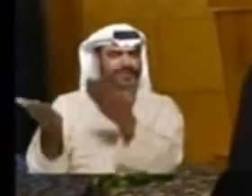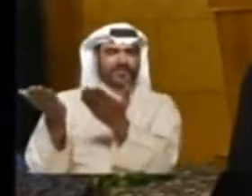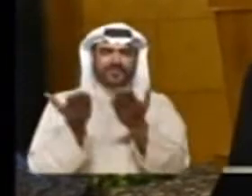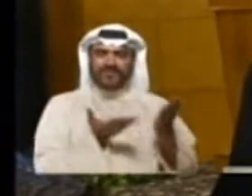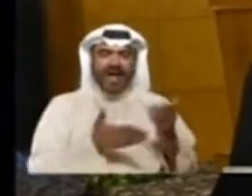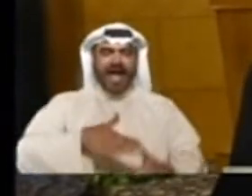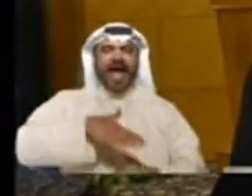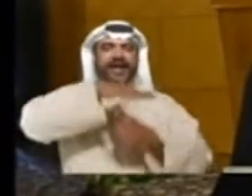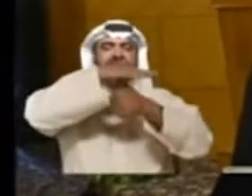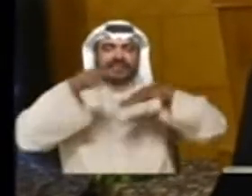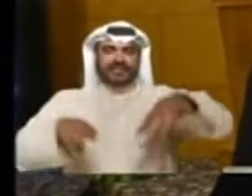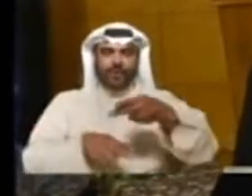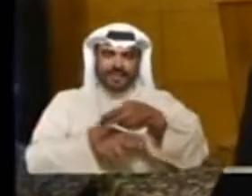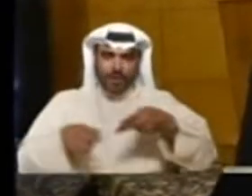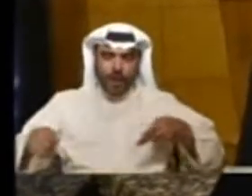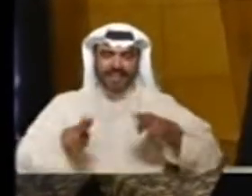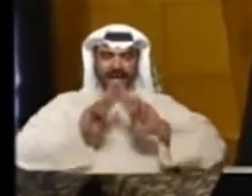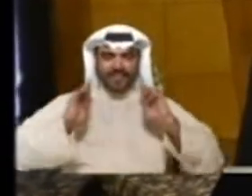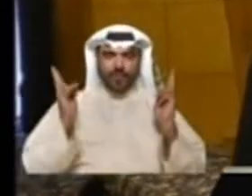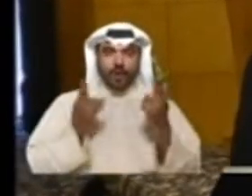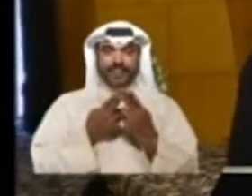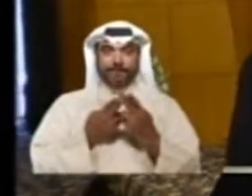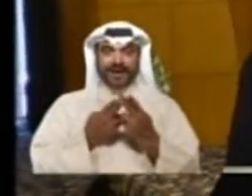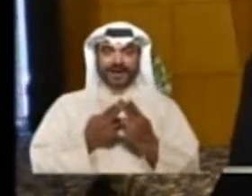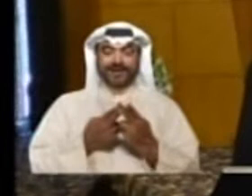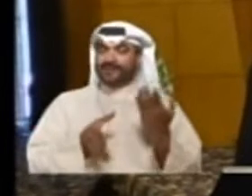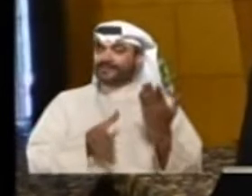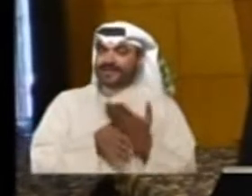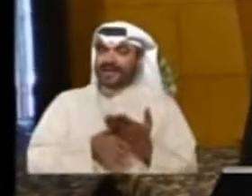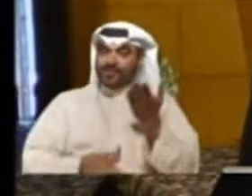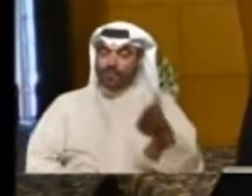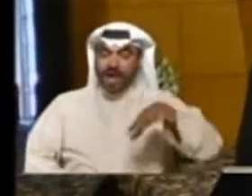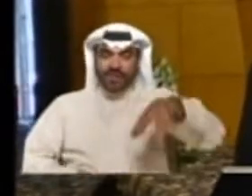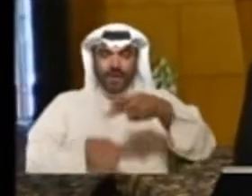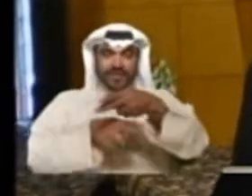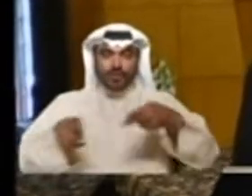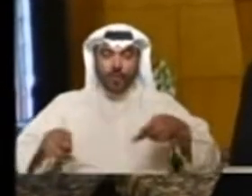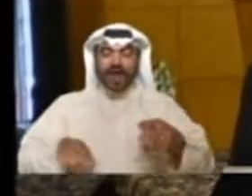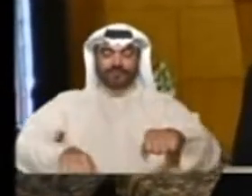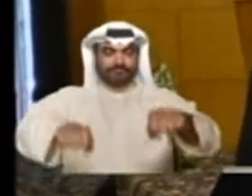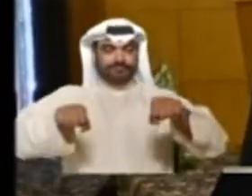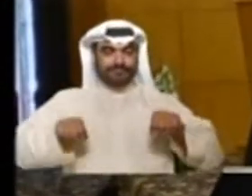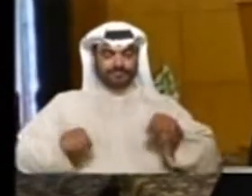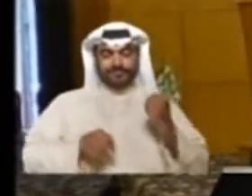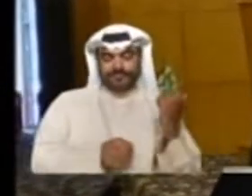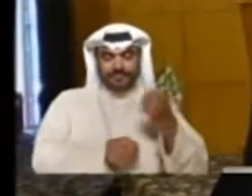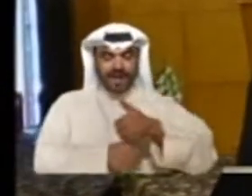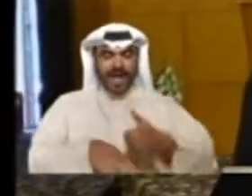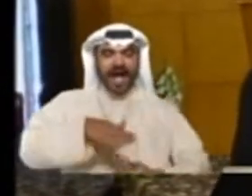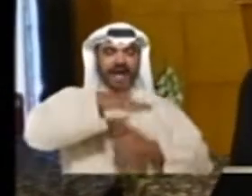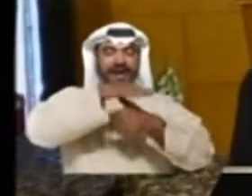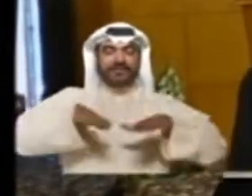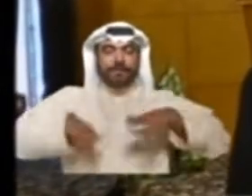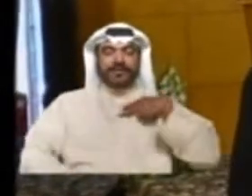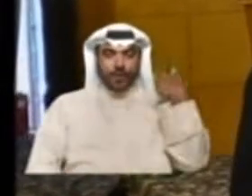برئاسة دولة الكويت لهذا المؤتمر باعتبار وأنه الكويت تسلمت رئاسة مجلس